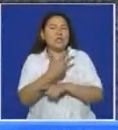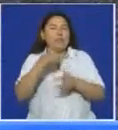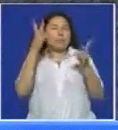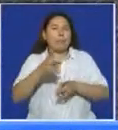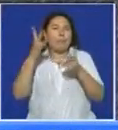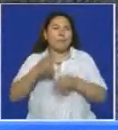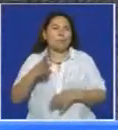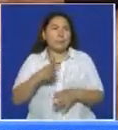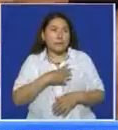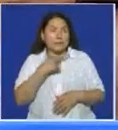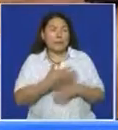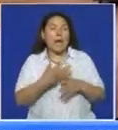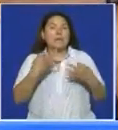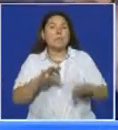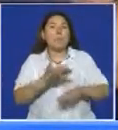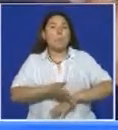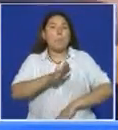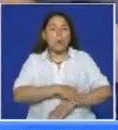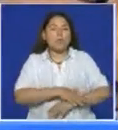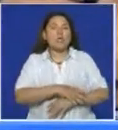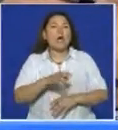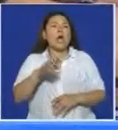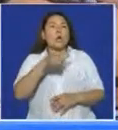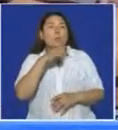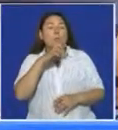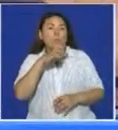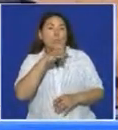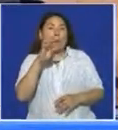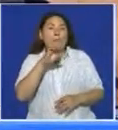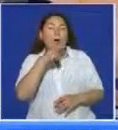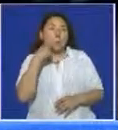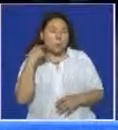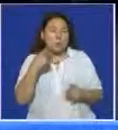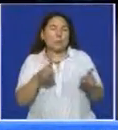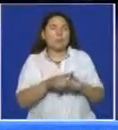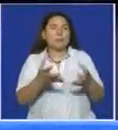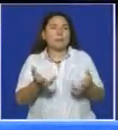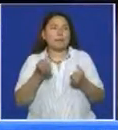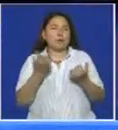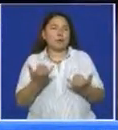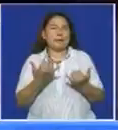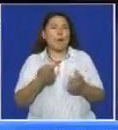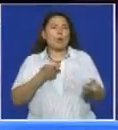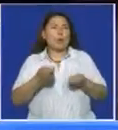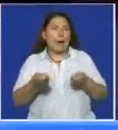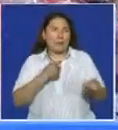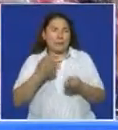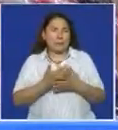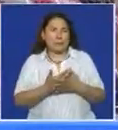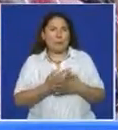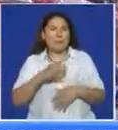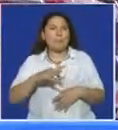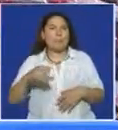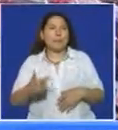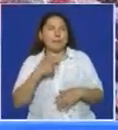за освобождение беларуси и польши дошел до берлина сегодня кавалер ордена отечественной войны принимает поздравления от руководства акционерного общества мангистау на и